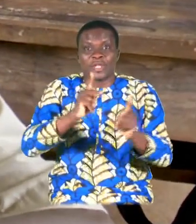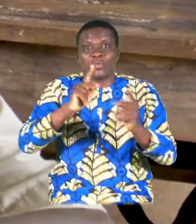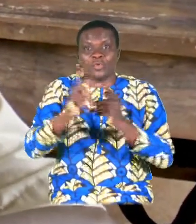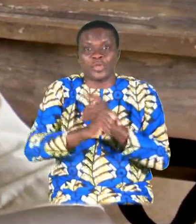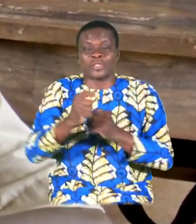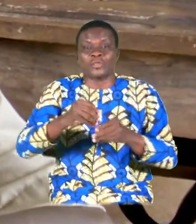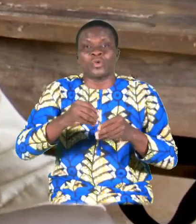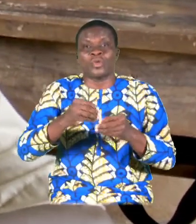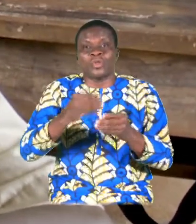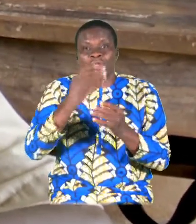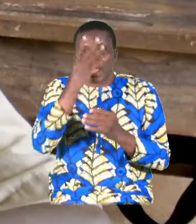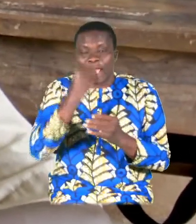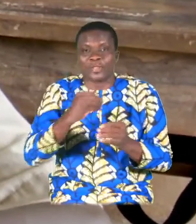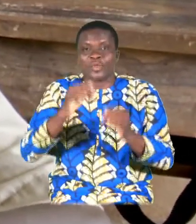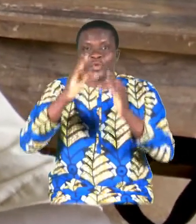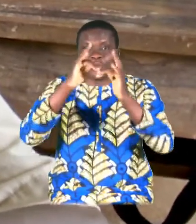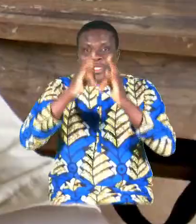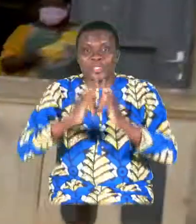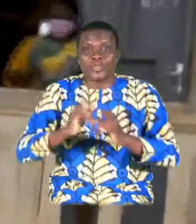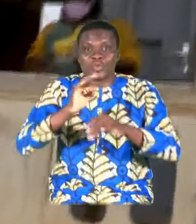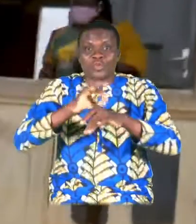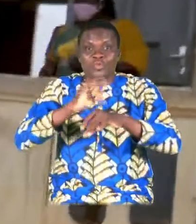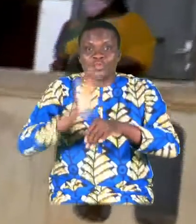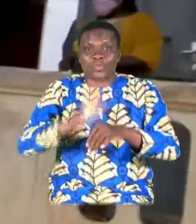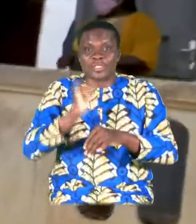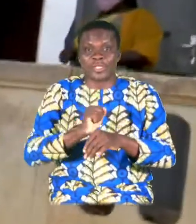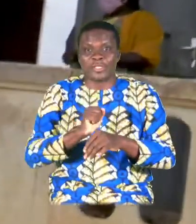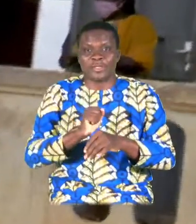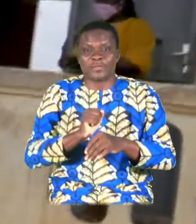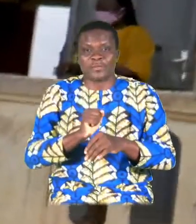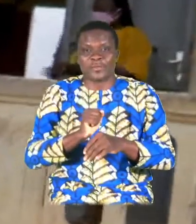à dormir toujours sous multiquet.